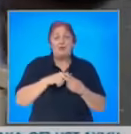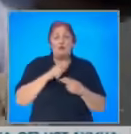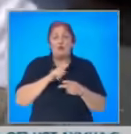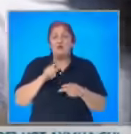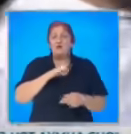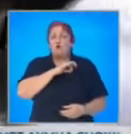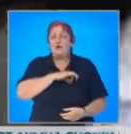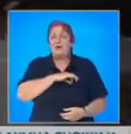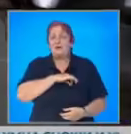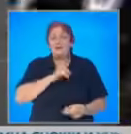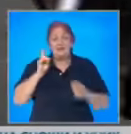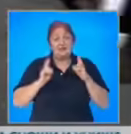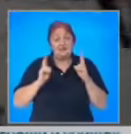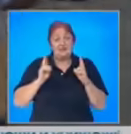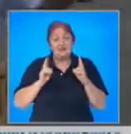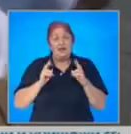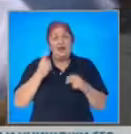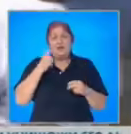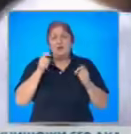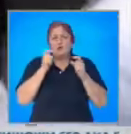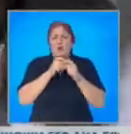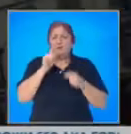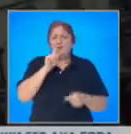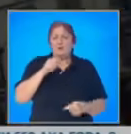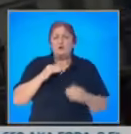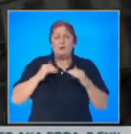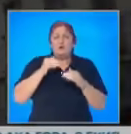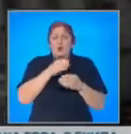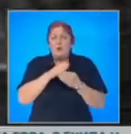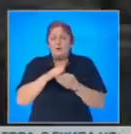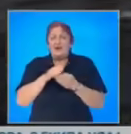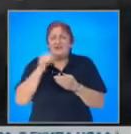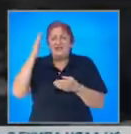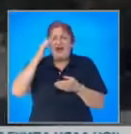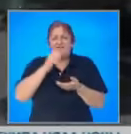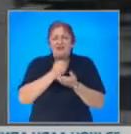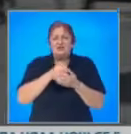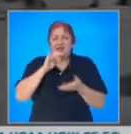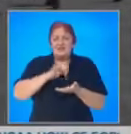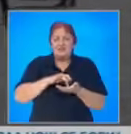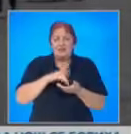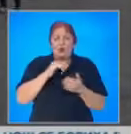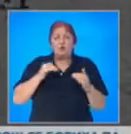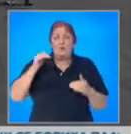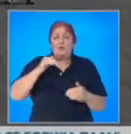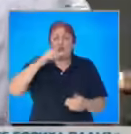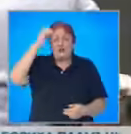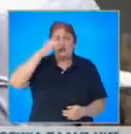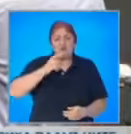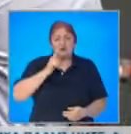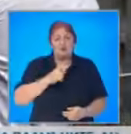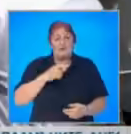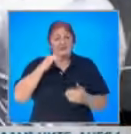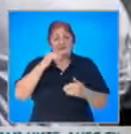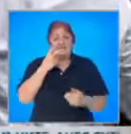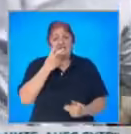Те обаче не успяха да постигнат съгласие. Един от спорните въпроси е постепенното премахване на въглишните централи, което повечето страни настоява да стане